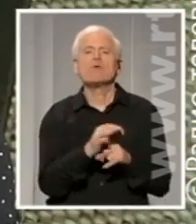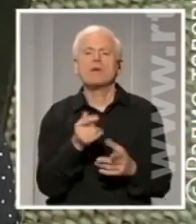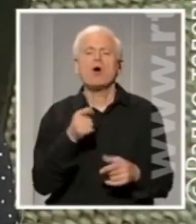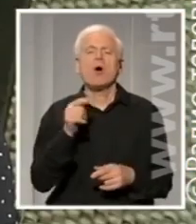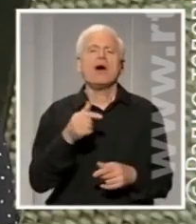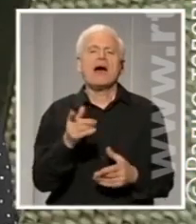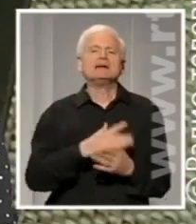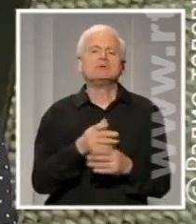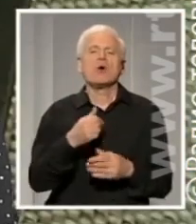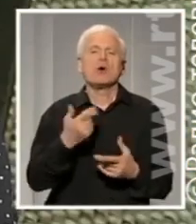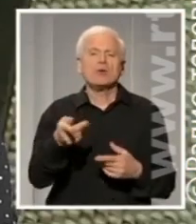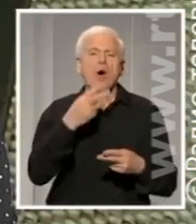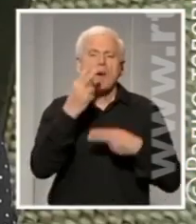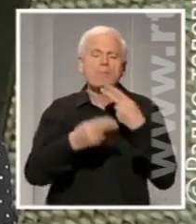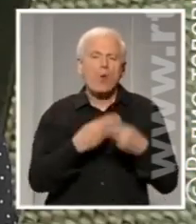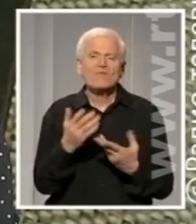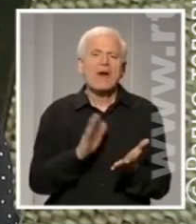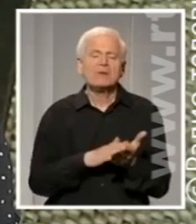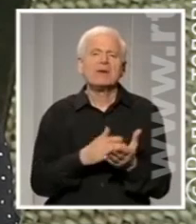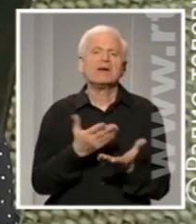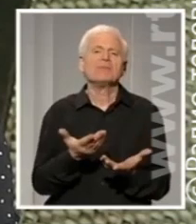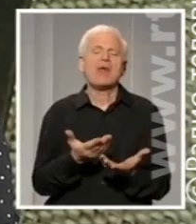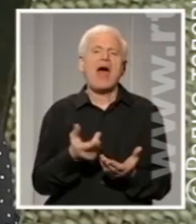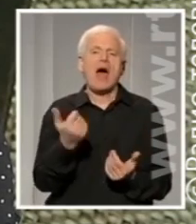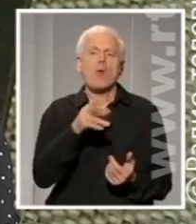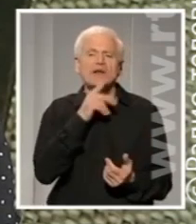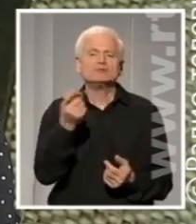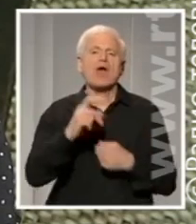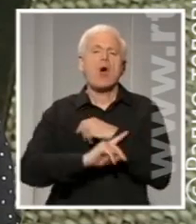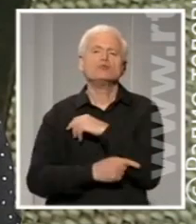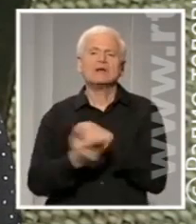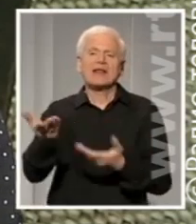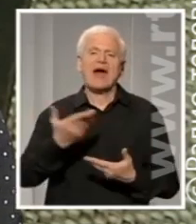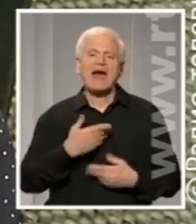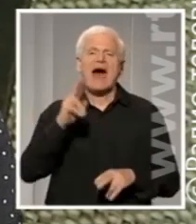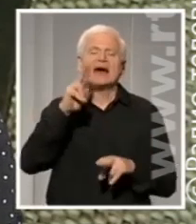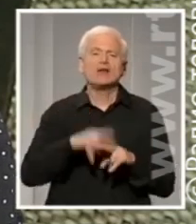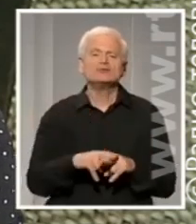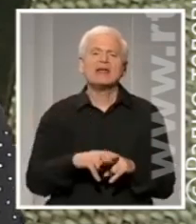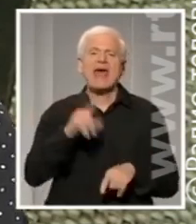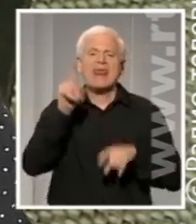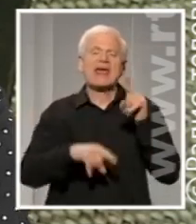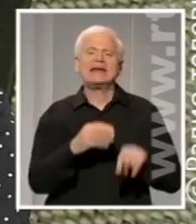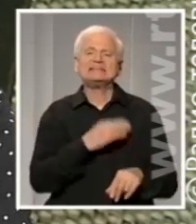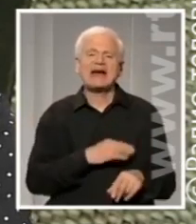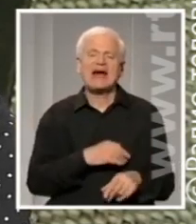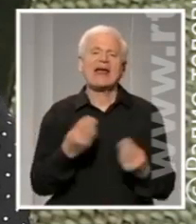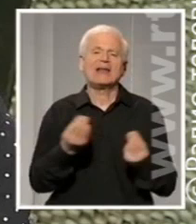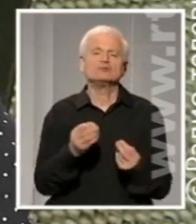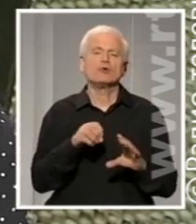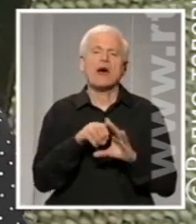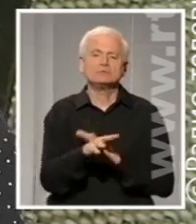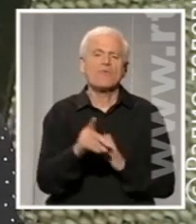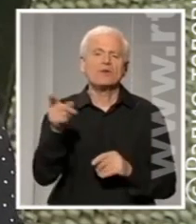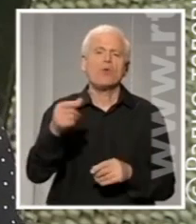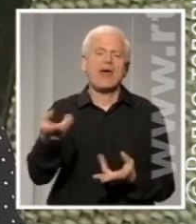između ostalog proverite da li, ako tražite od učenika da vam dostavi rešenje na određene zadatke, tražite da nešto realizuje, da vam